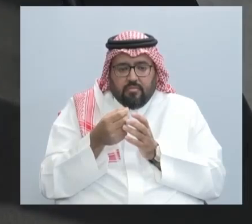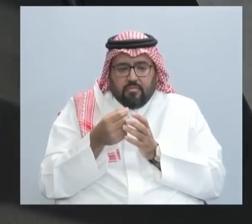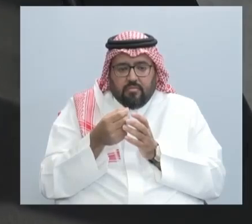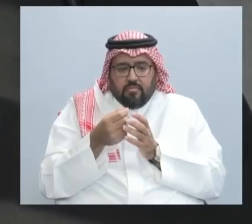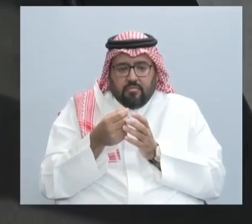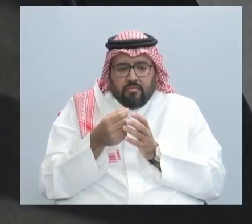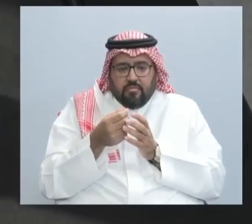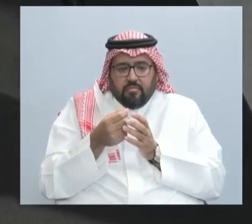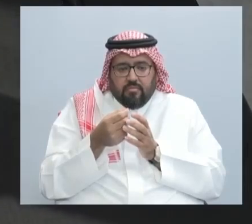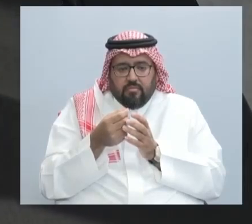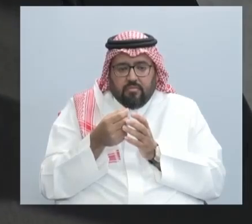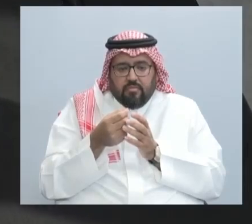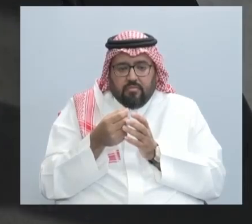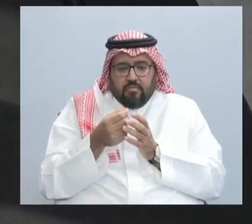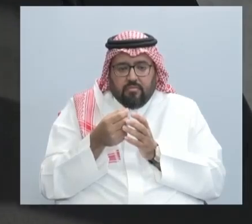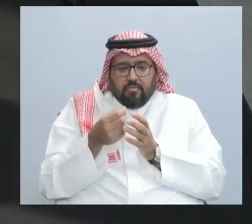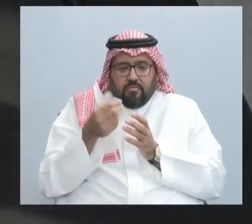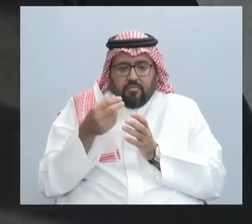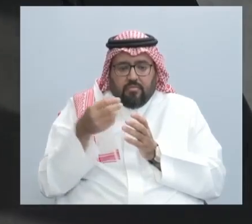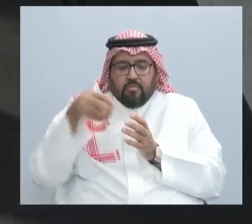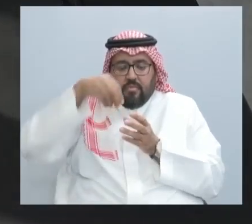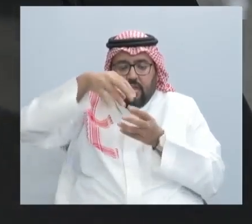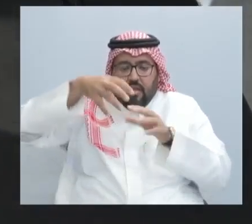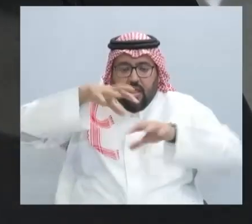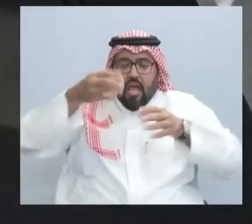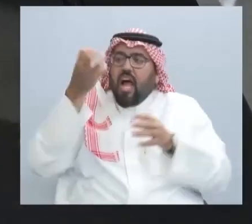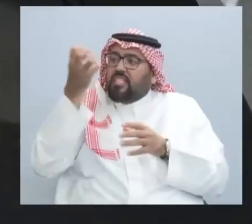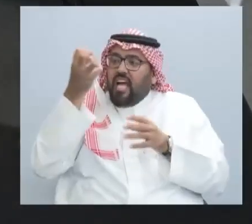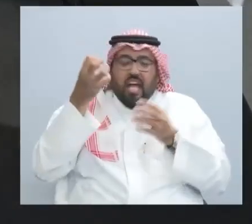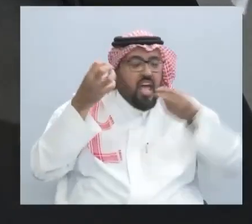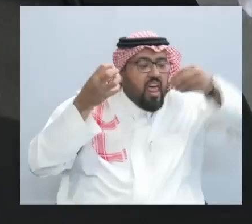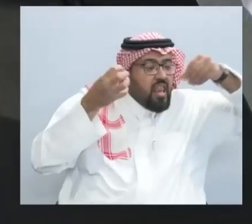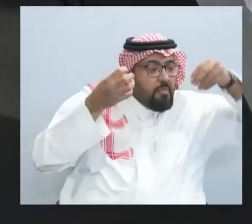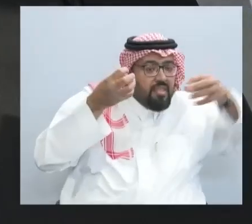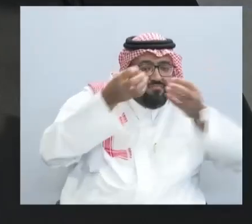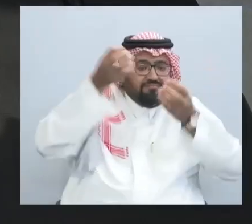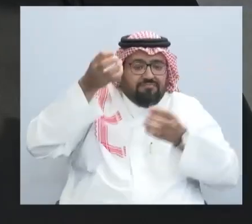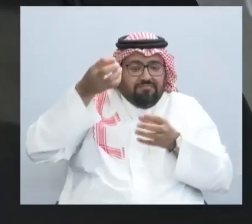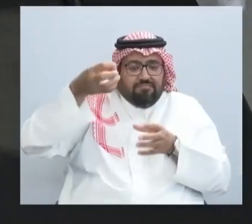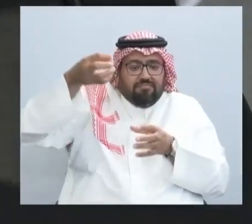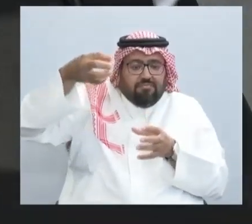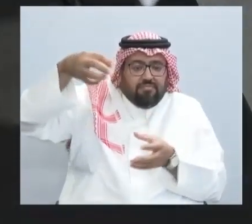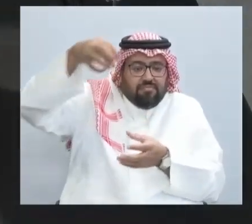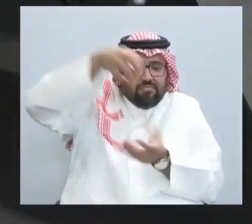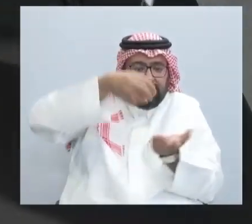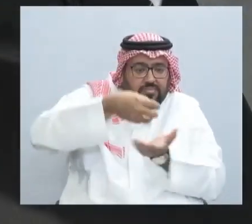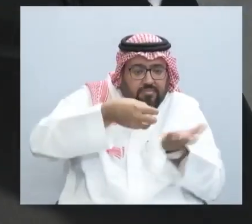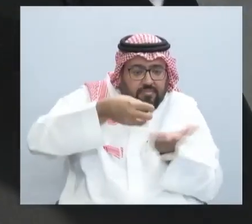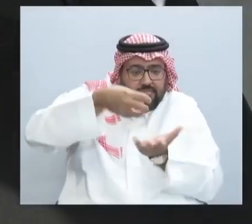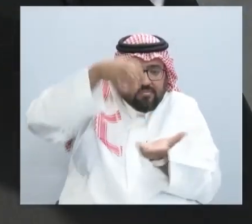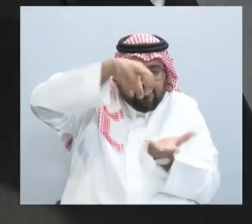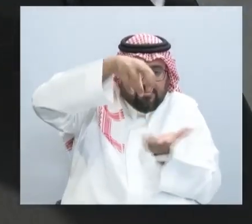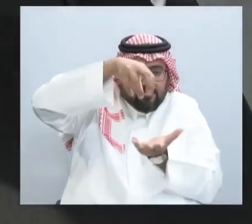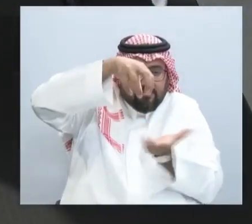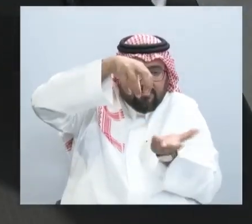نشاهد معا نقوم باخذ هذا الرمل والحصى ونضعه جانبا كما تشاهدون ثم نقوم